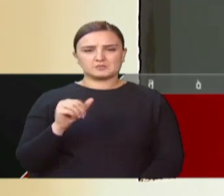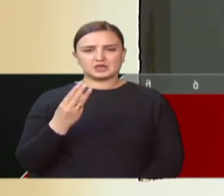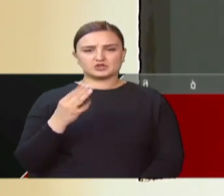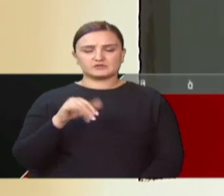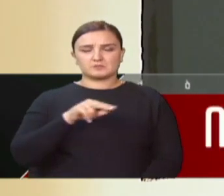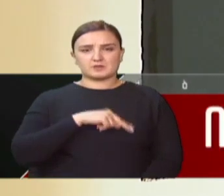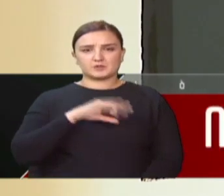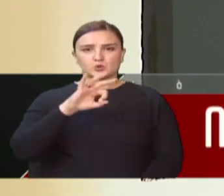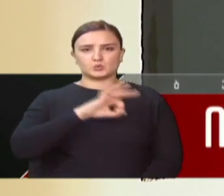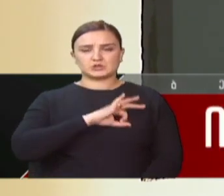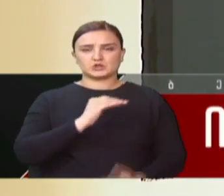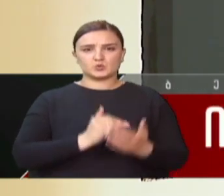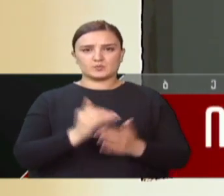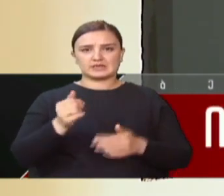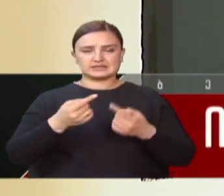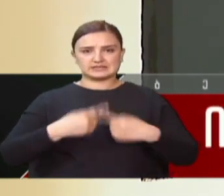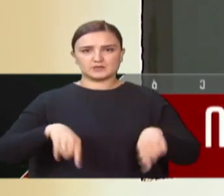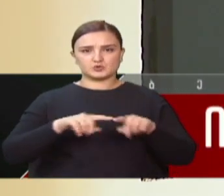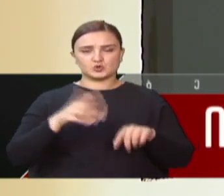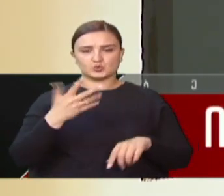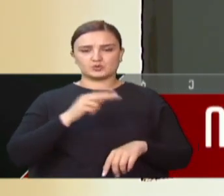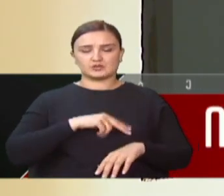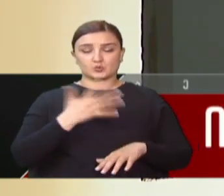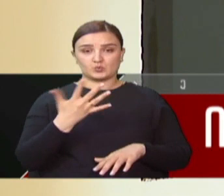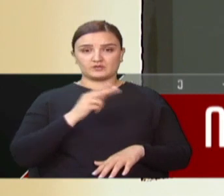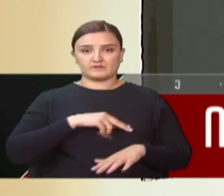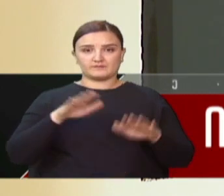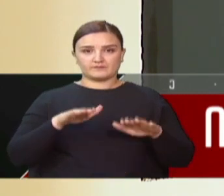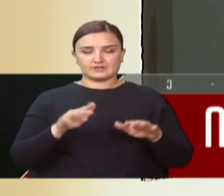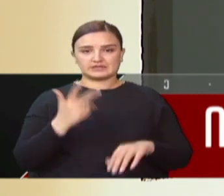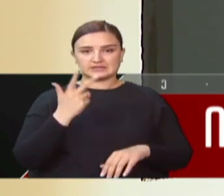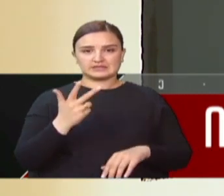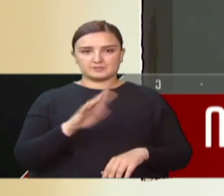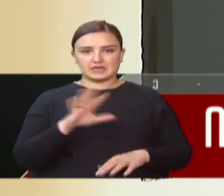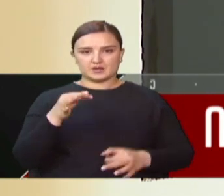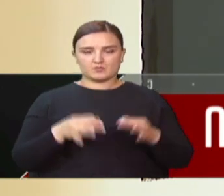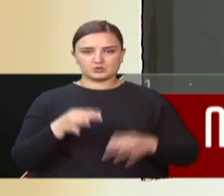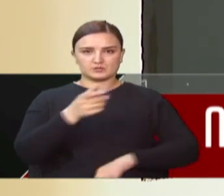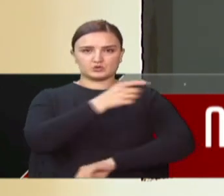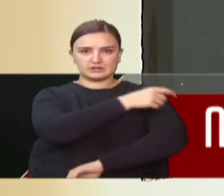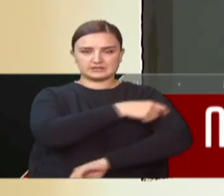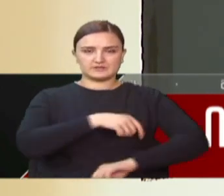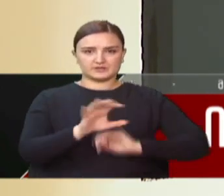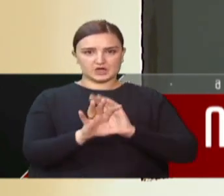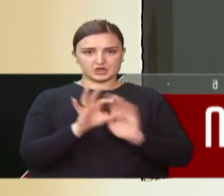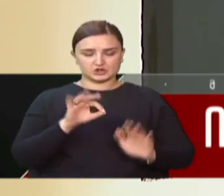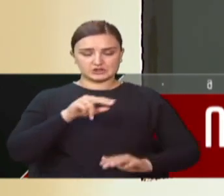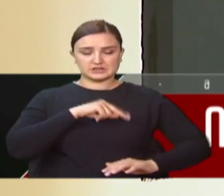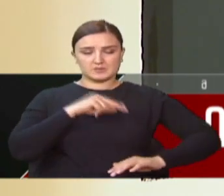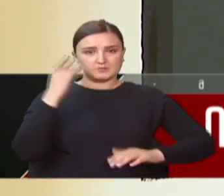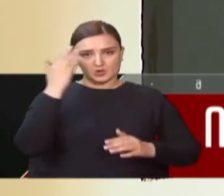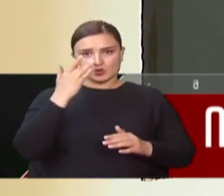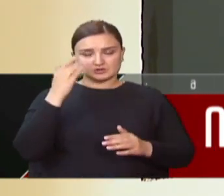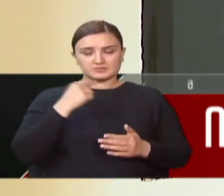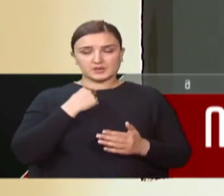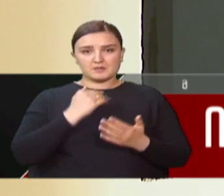parlamentma iustiției umagles sabčoși, huti vakanturi adgilidan sami aramosamartle tsevri airchia. Sa parlamento umravlesoba